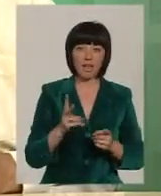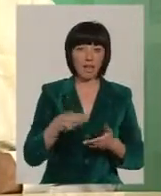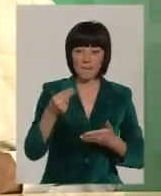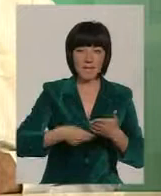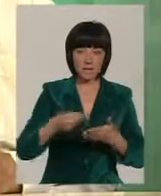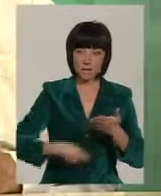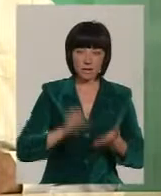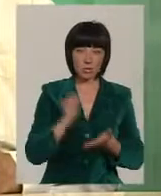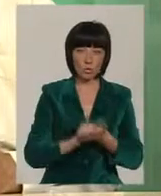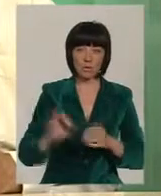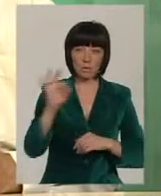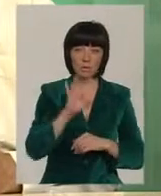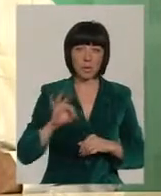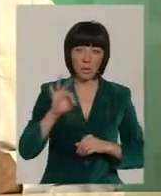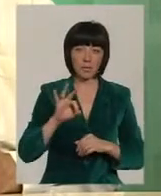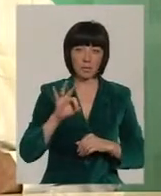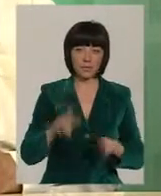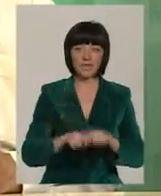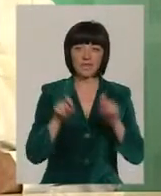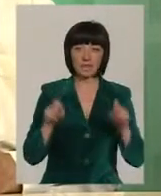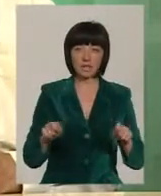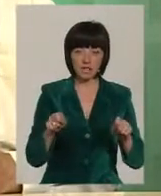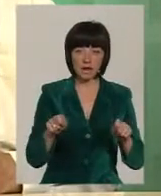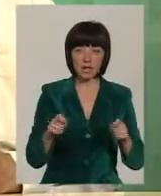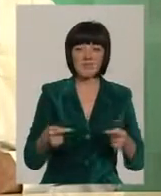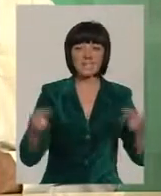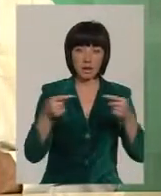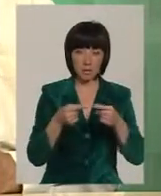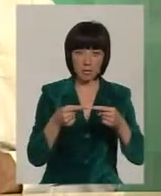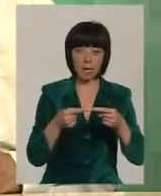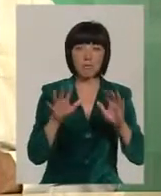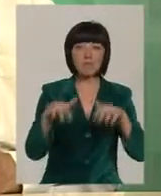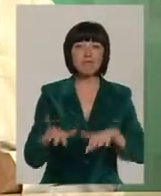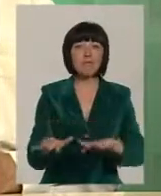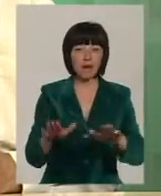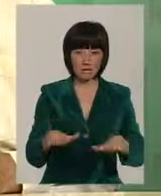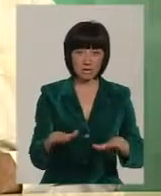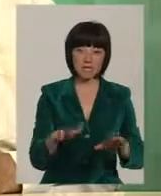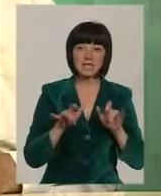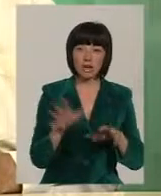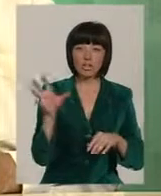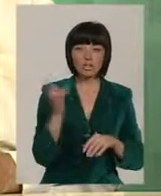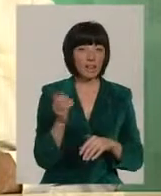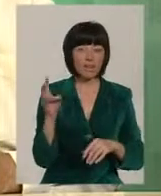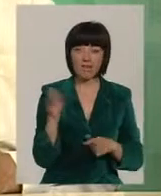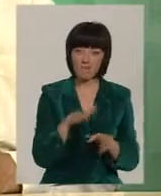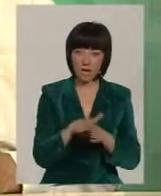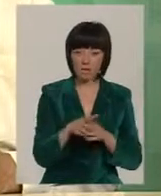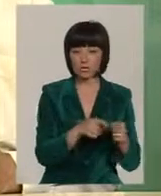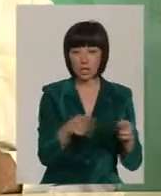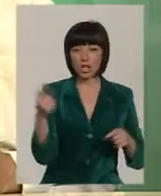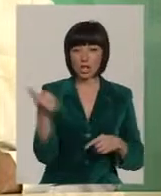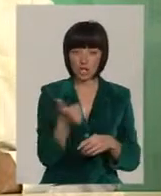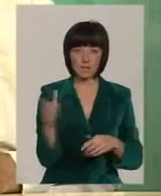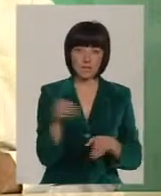всі документи щодо відкриття саме пляжу. Тобто, всі заходи ще не виконані, але ми маємо надію, що протягом тижня